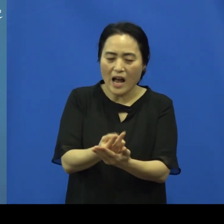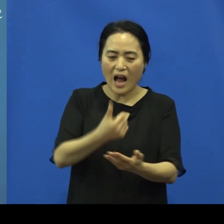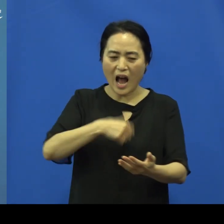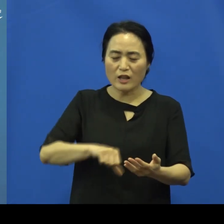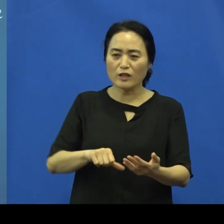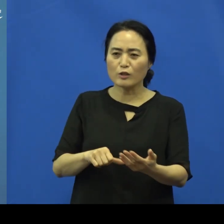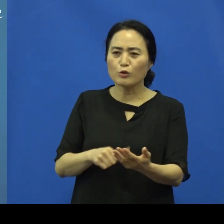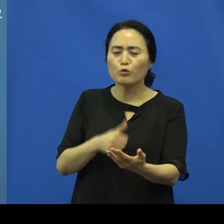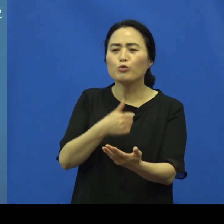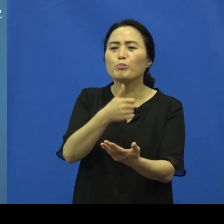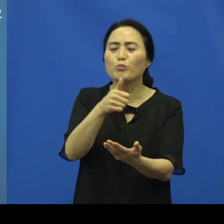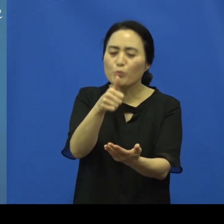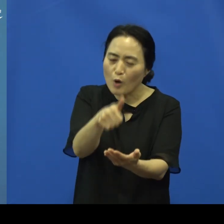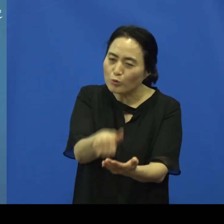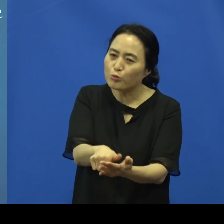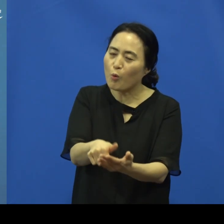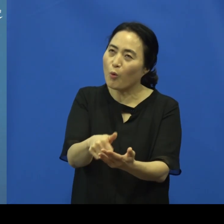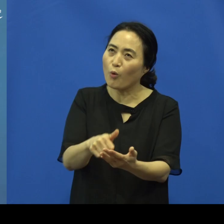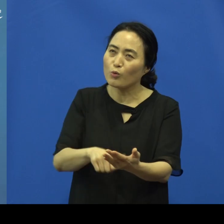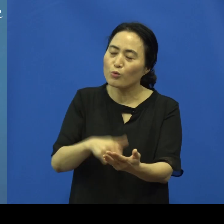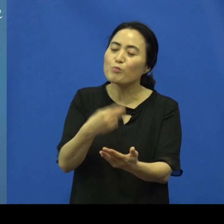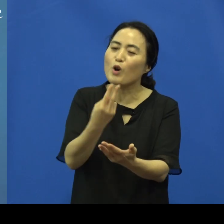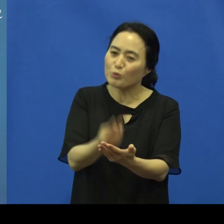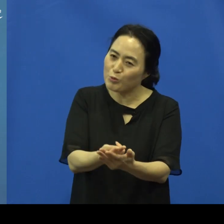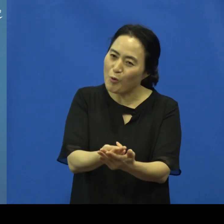나왔다. 그러니까 이 말은 뭐냐면